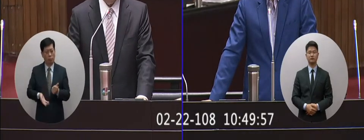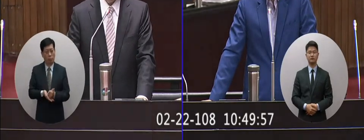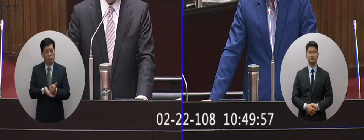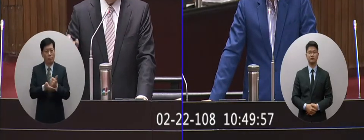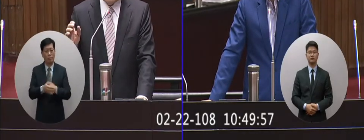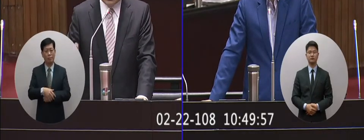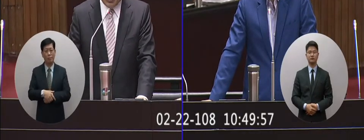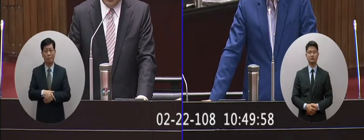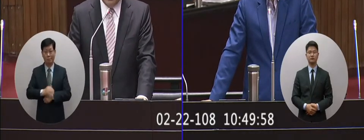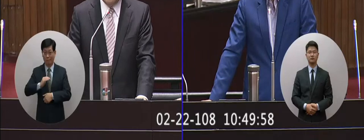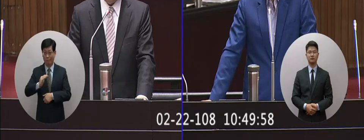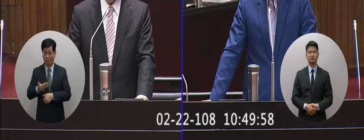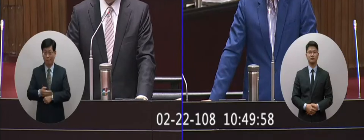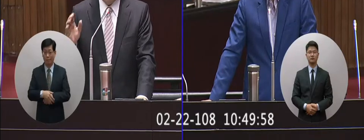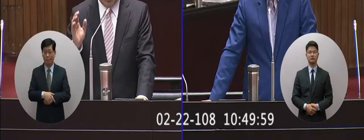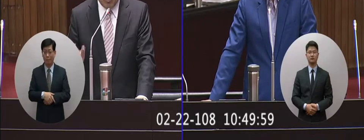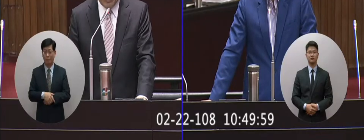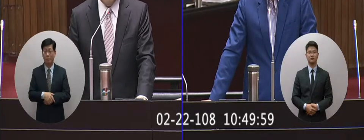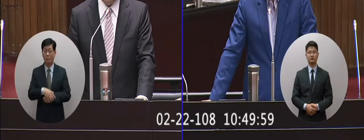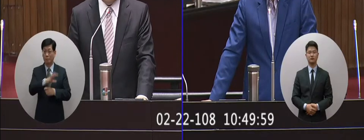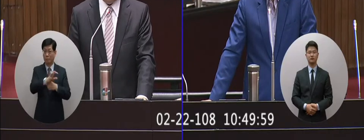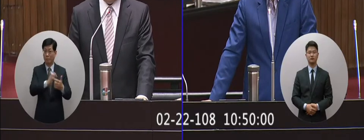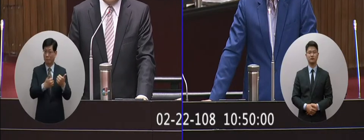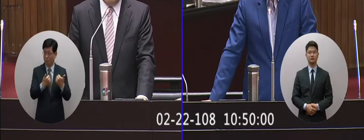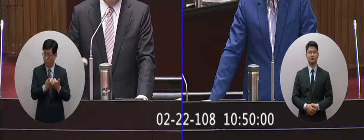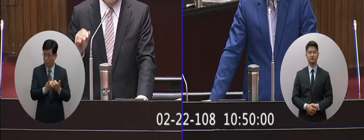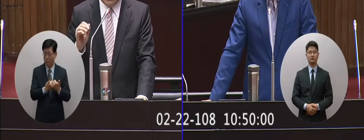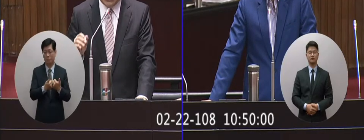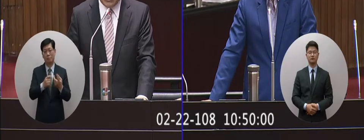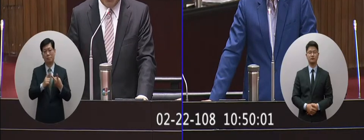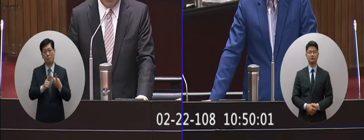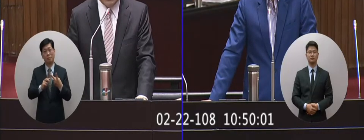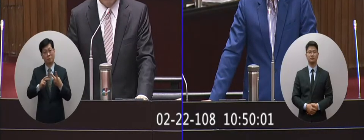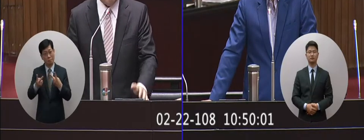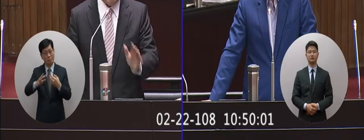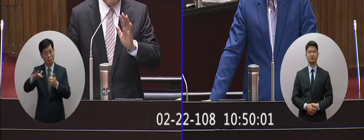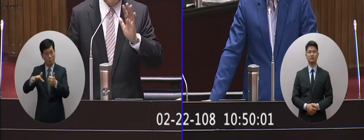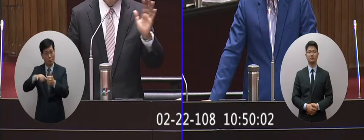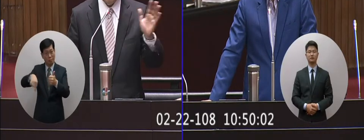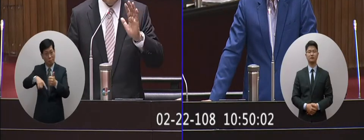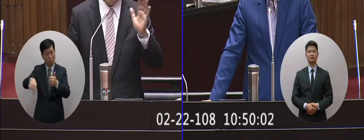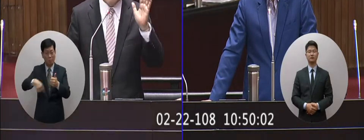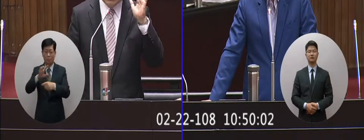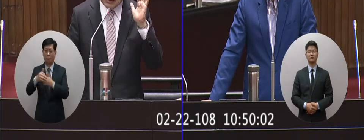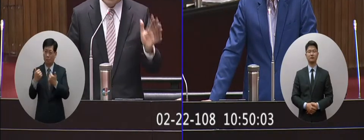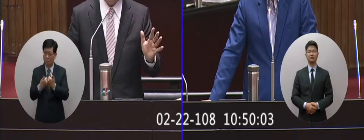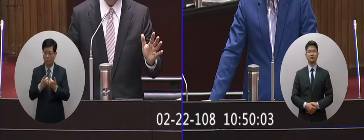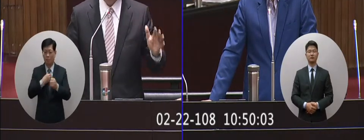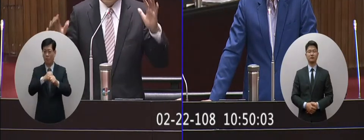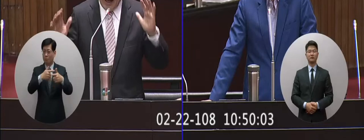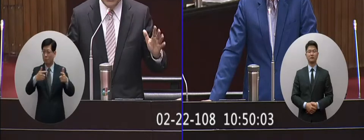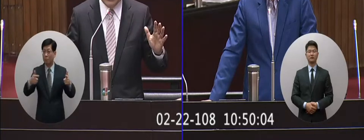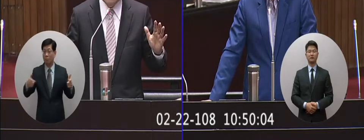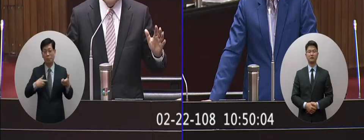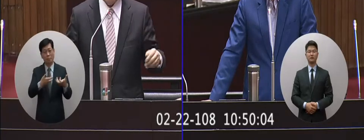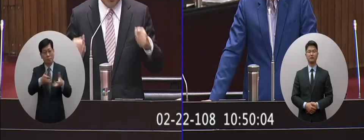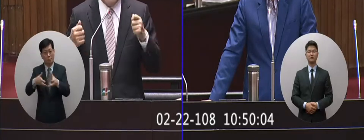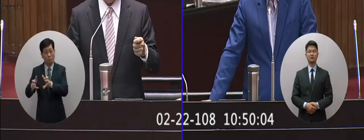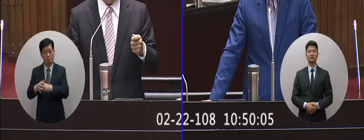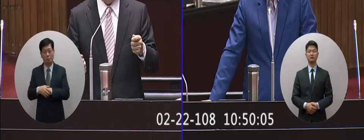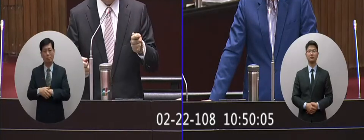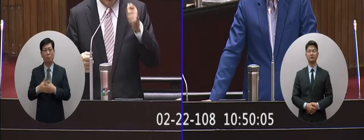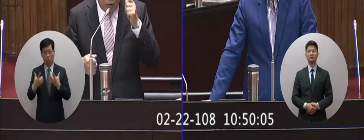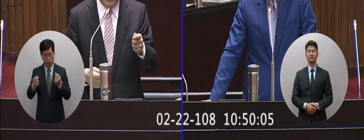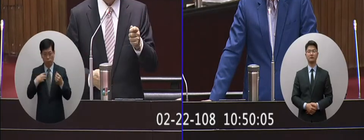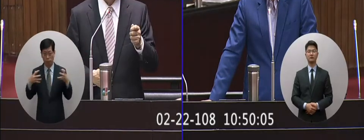励。至于农委会也好，以及相关单位，包括农会，包括各团体，多